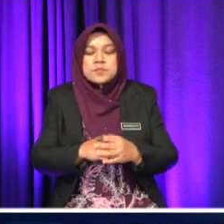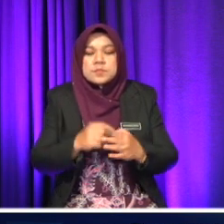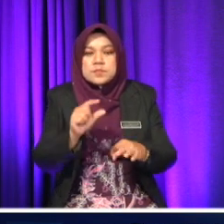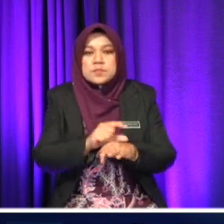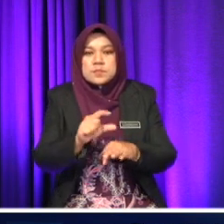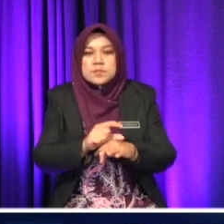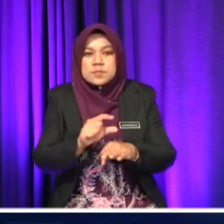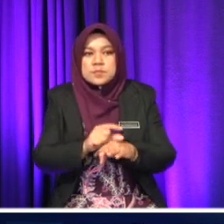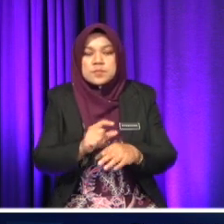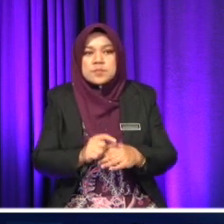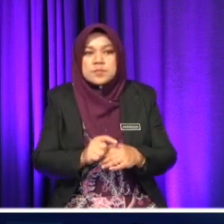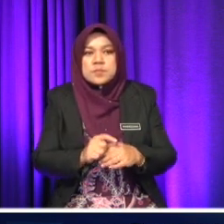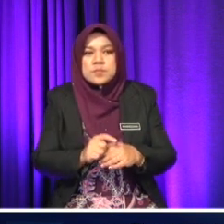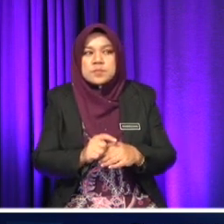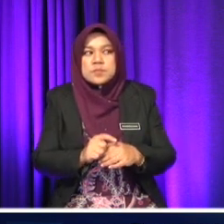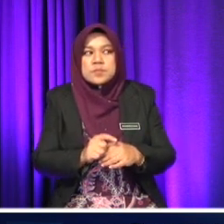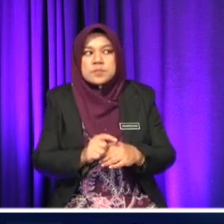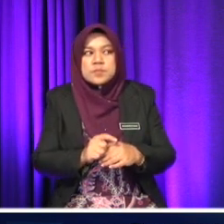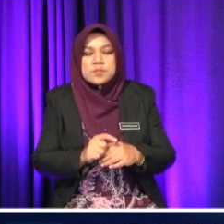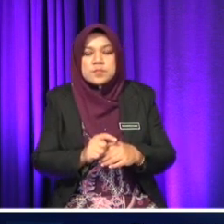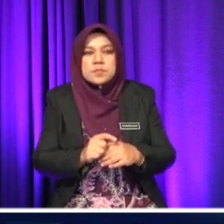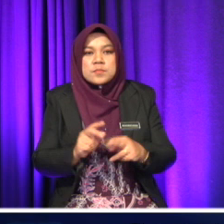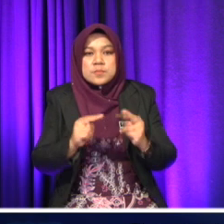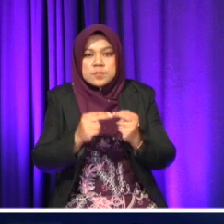indikator nota plus